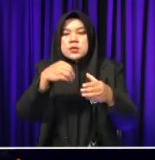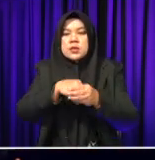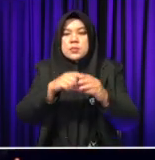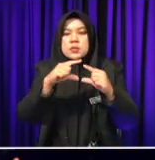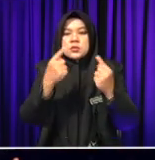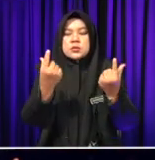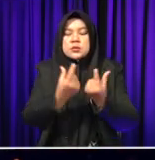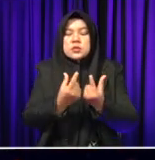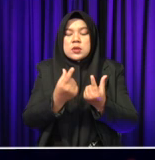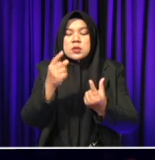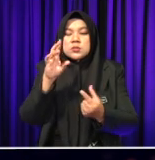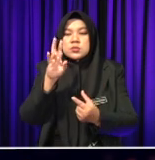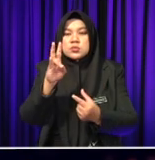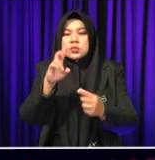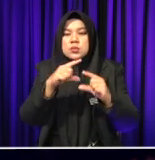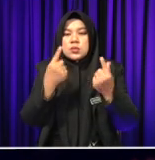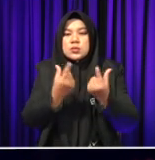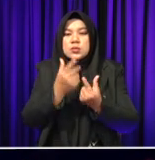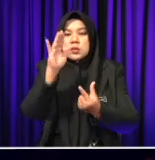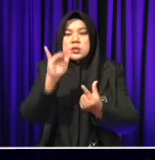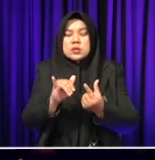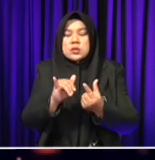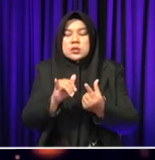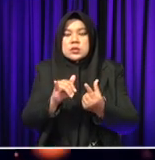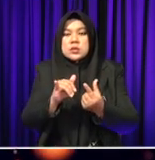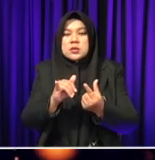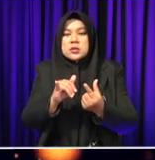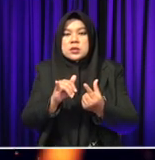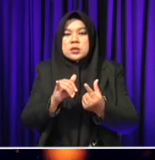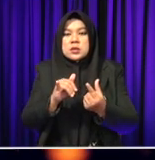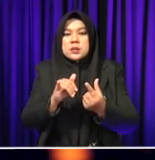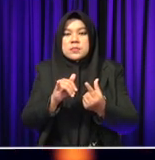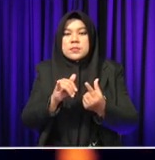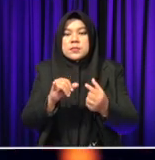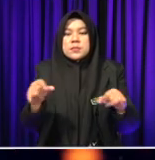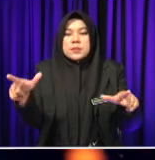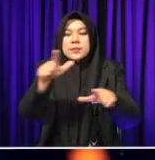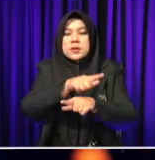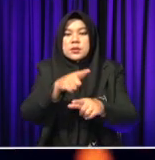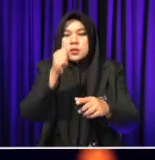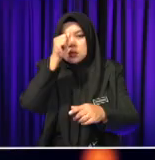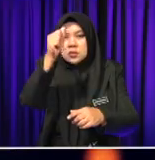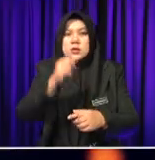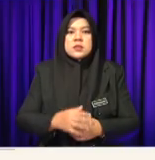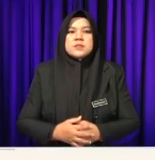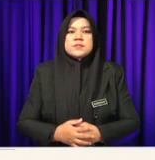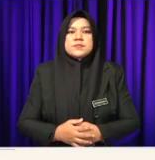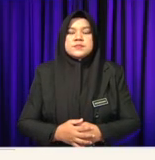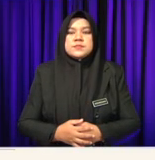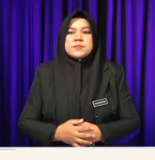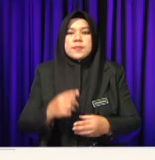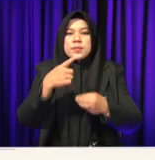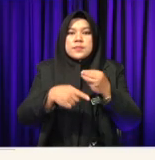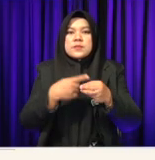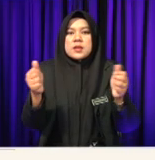mendapat naangan Allah subhanah okey bagus tahniah kepada Adlin Boleh bantu Fatin tu Ni berkaitan dengan